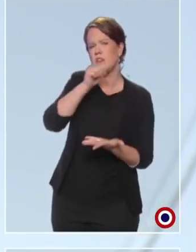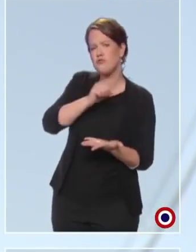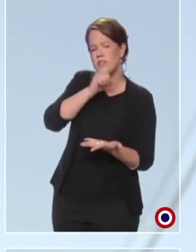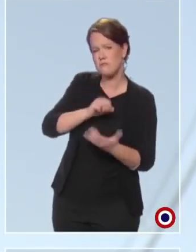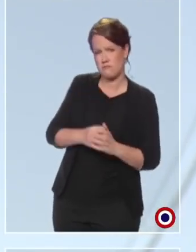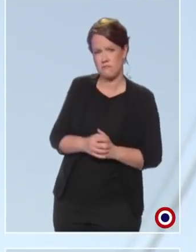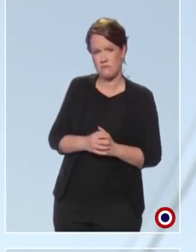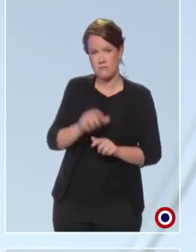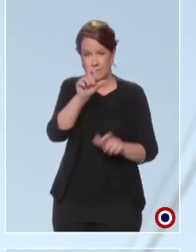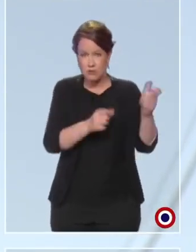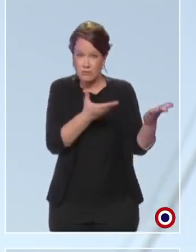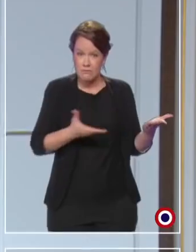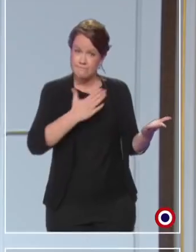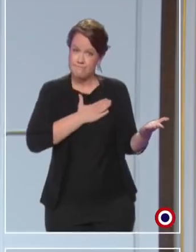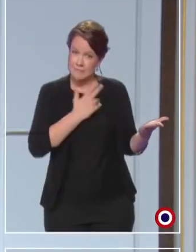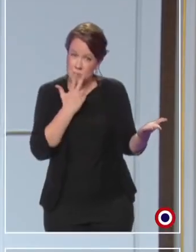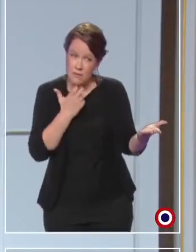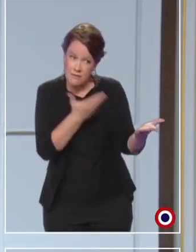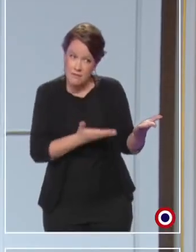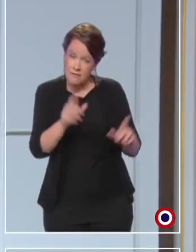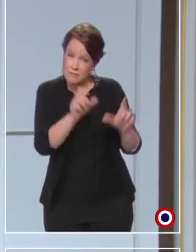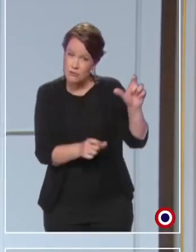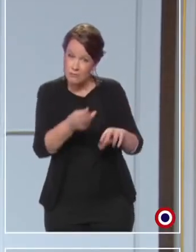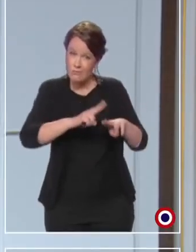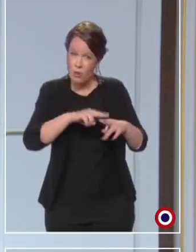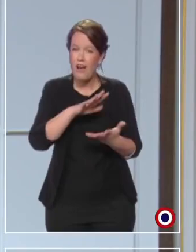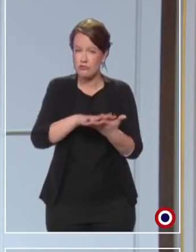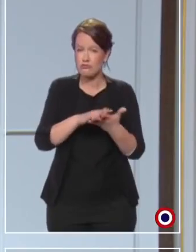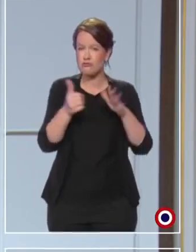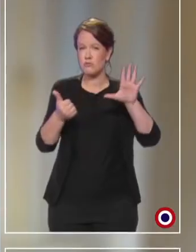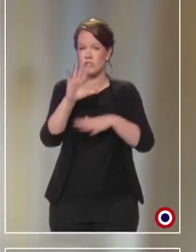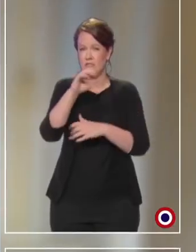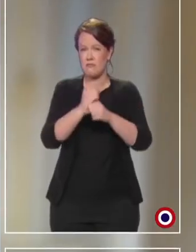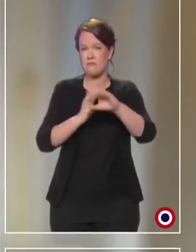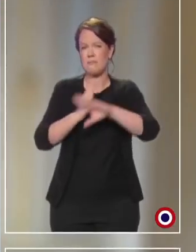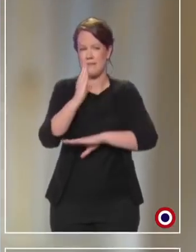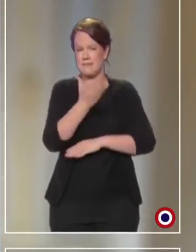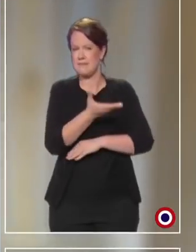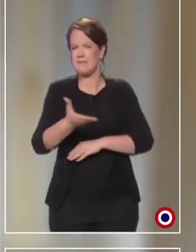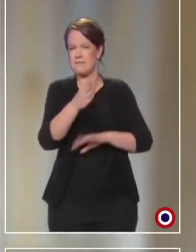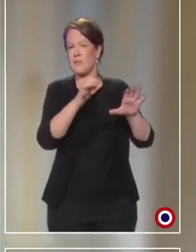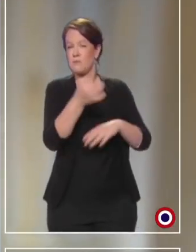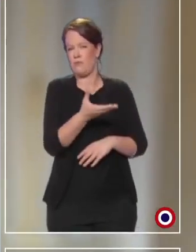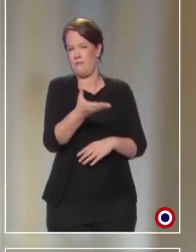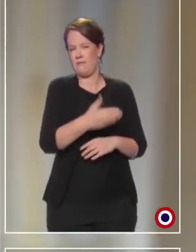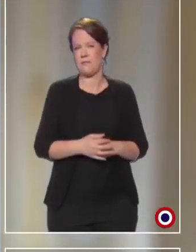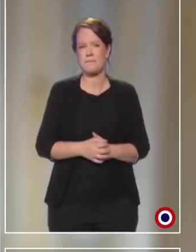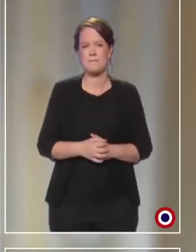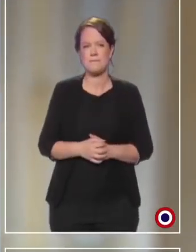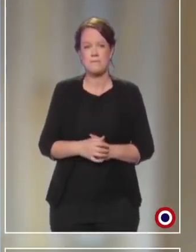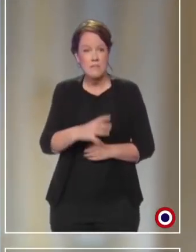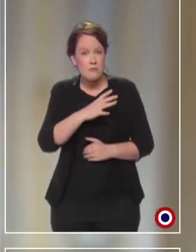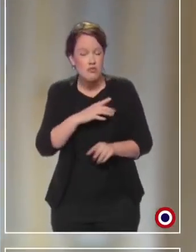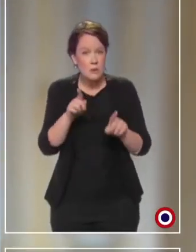morts de nos concitoyens qui sont morts de ce virus avait plus de 65 ans il frappe plutôt celles et ceux qui ont aussi d'autres